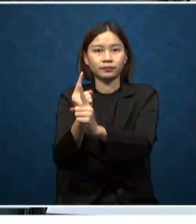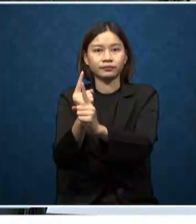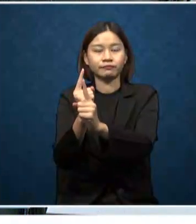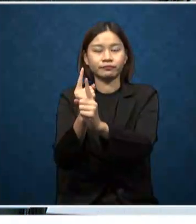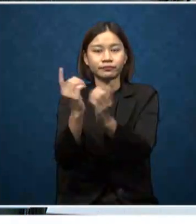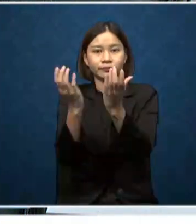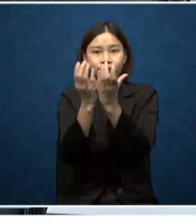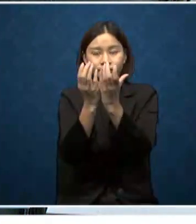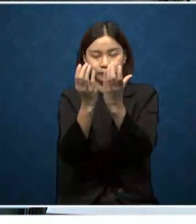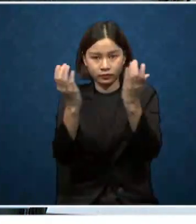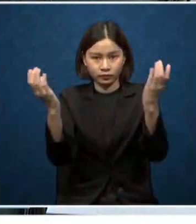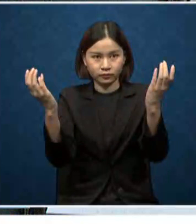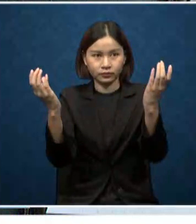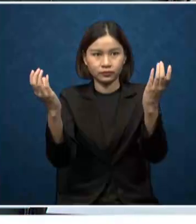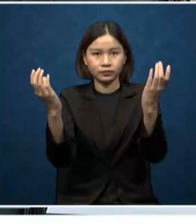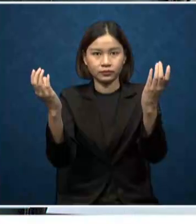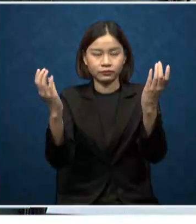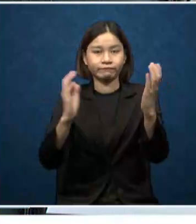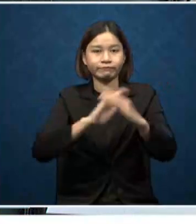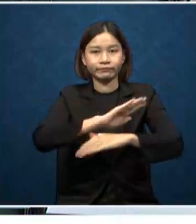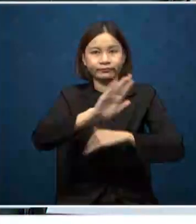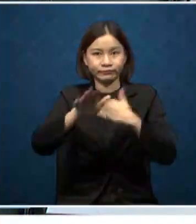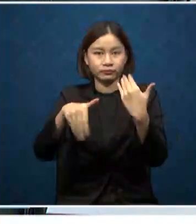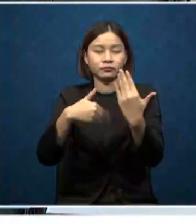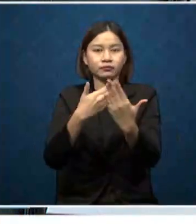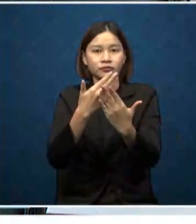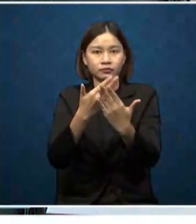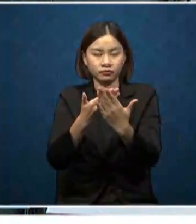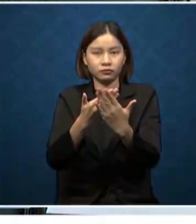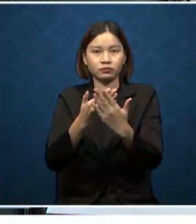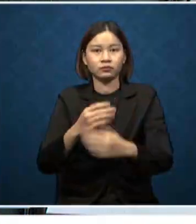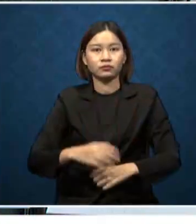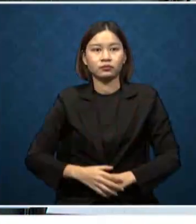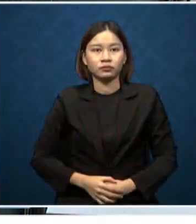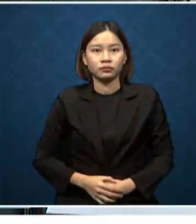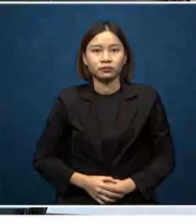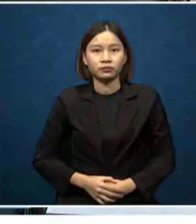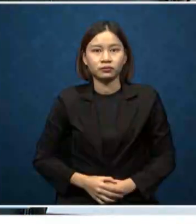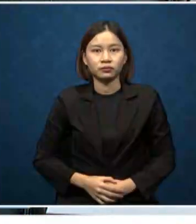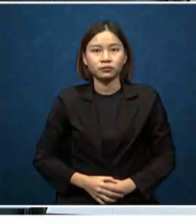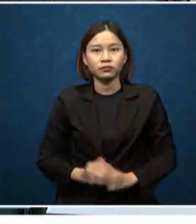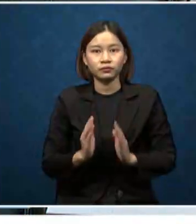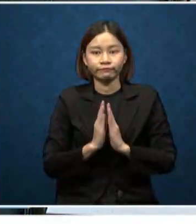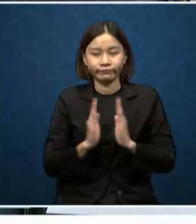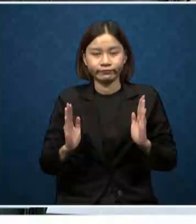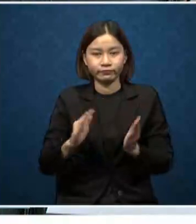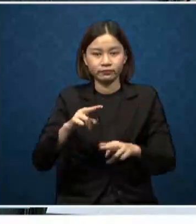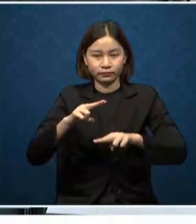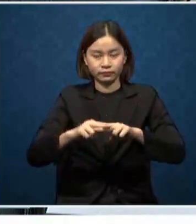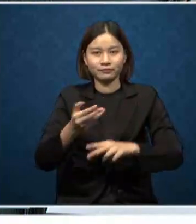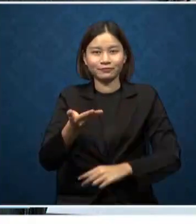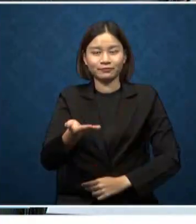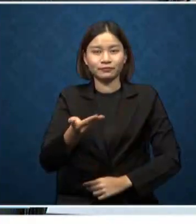การ รับปฏิบัติตามรัฐธรรมนูญแห่งราชอาณาจักรไทยทุกประการ ขอบคุณเชิญนั่งครับ